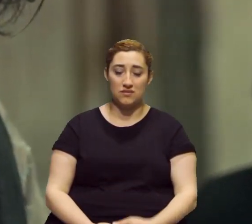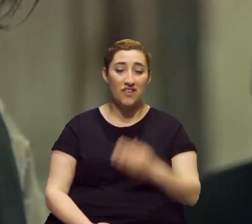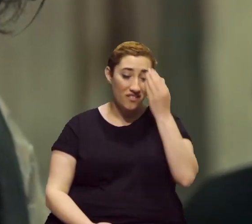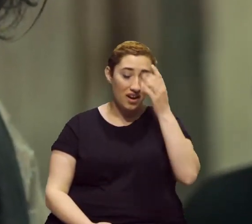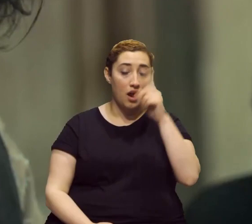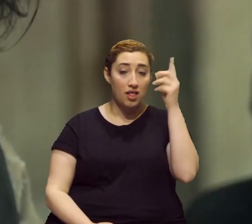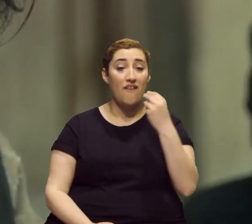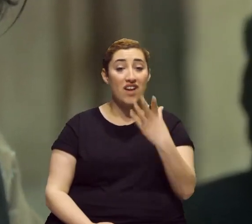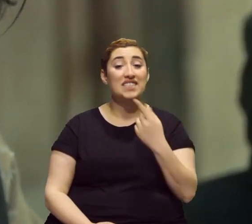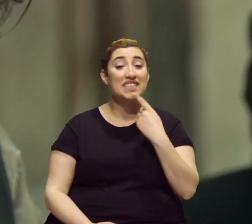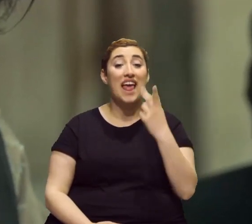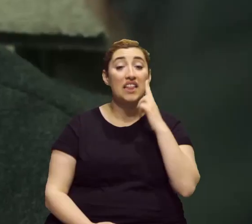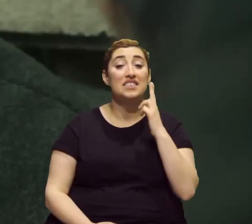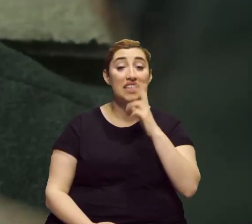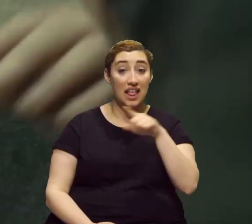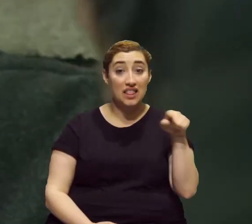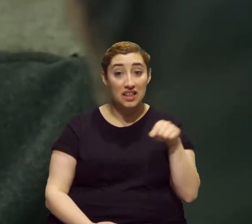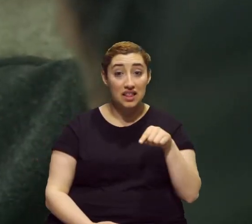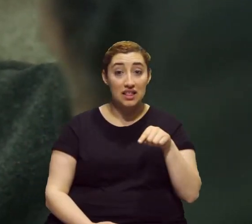Fakire Allah versin diyen zengin.